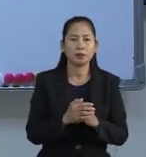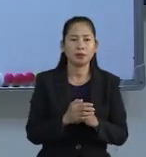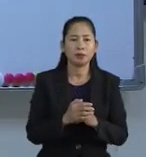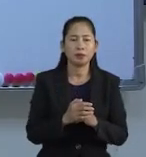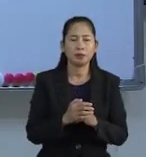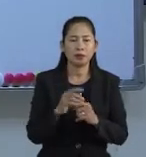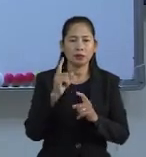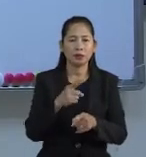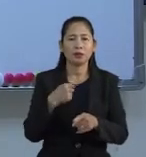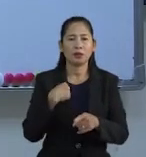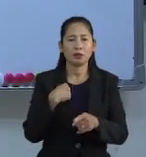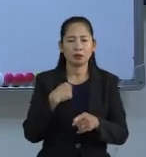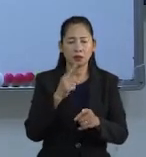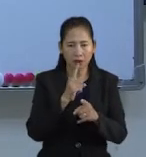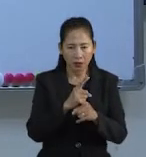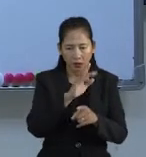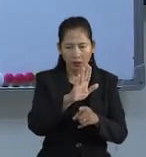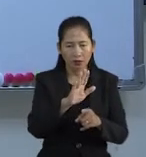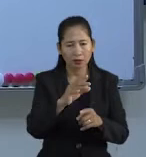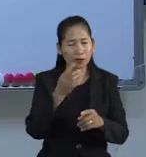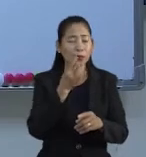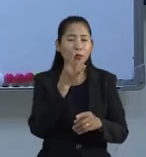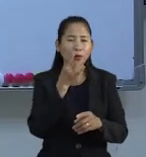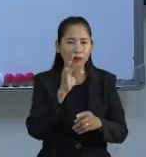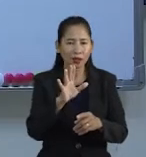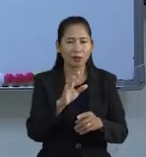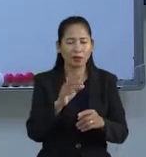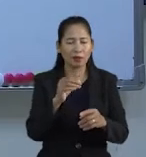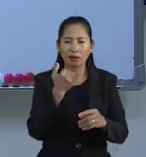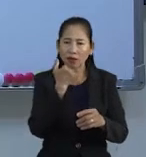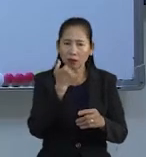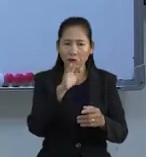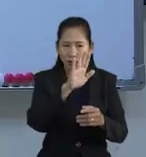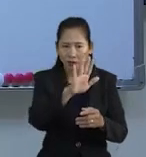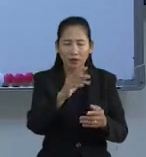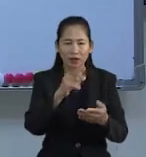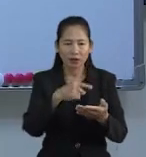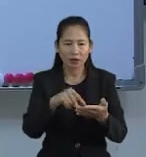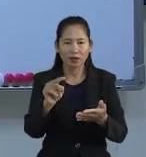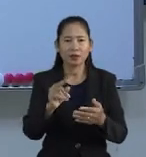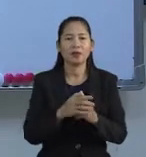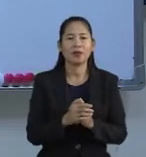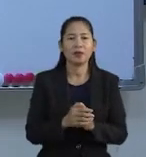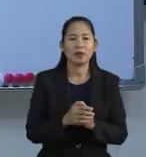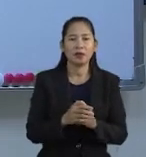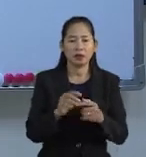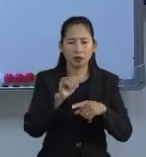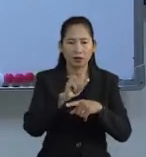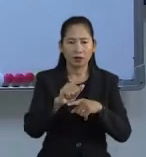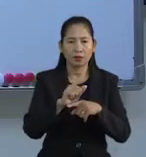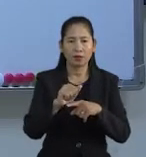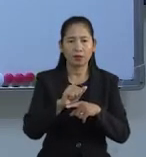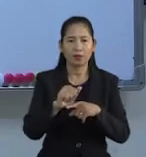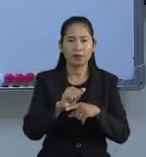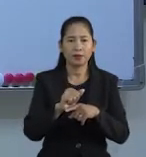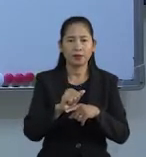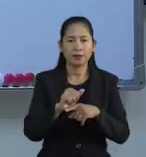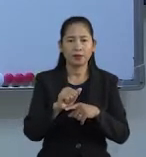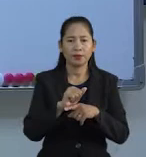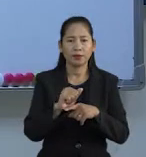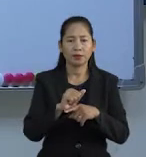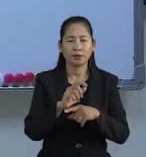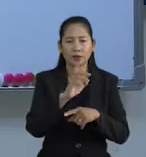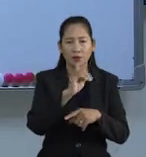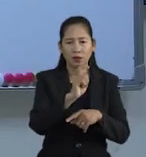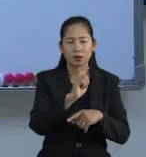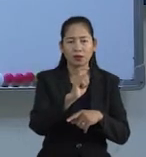chìm lại cứu bà con trớ mà này là con bà cai bà bờ mình toàn trớ con cai làm rơi nè con nè bà chỗ đó làm hạt chìm lại